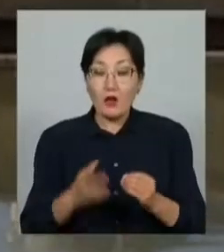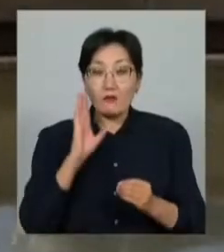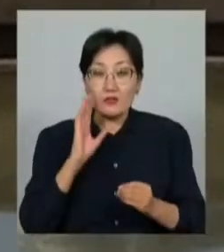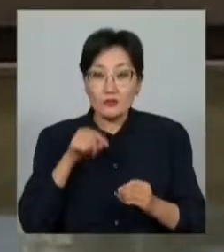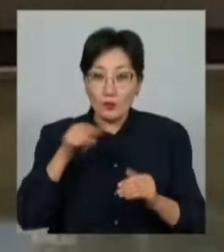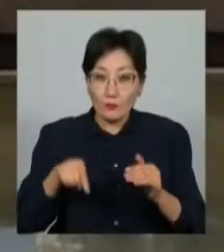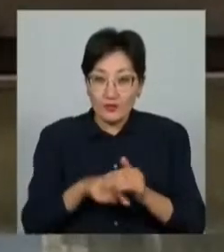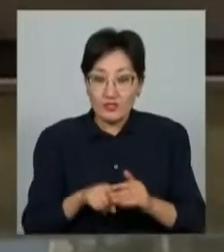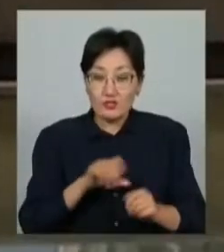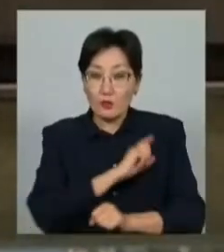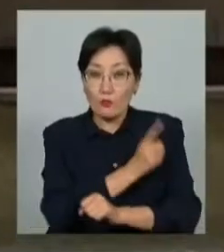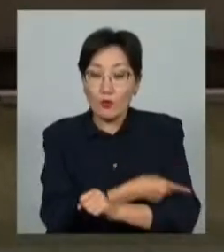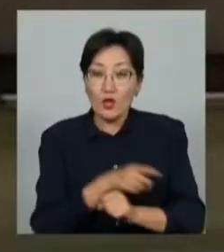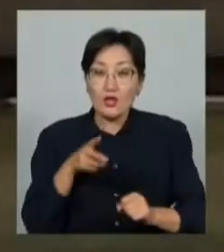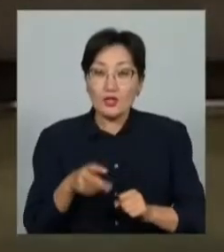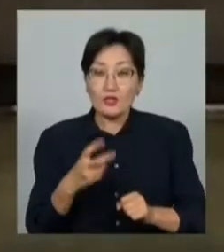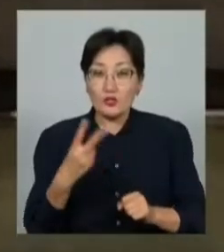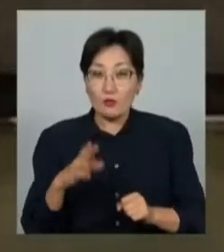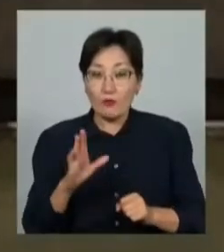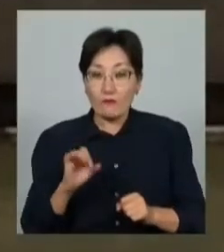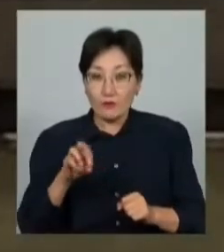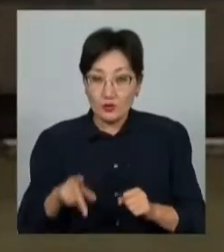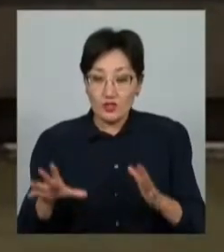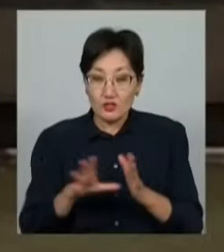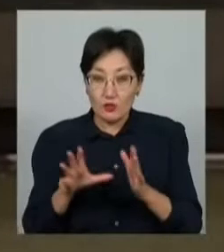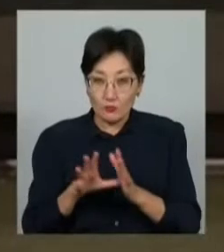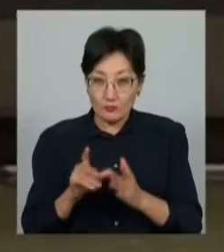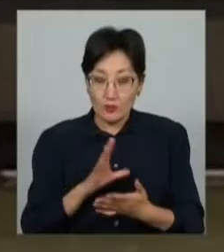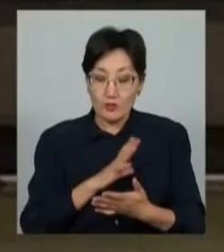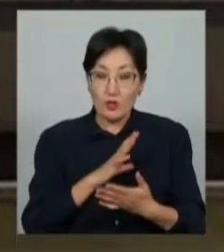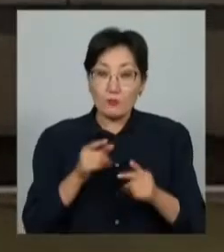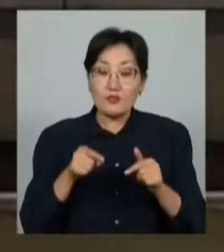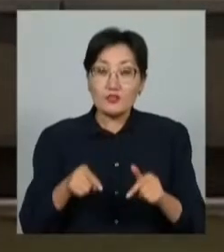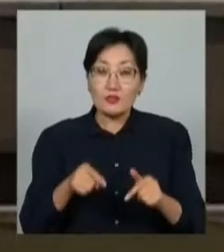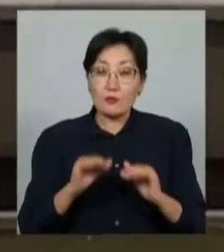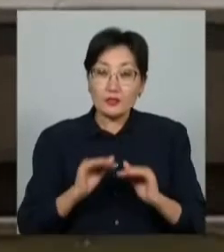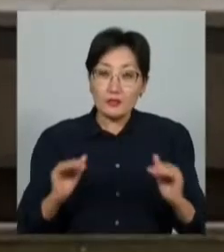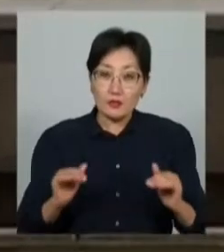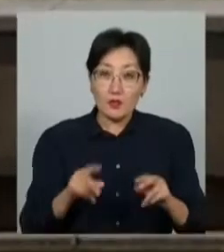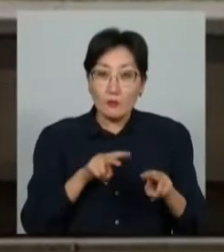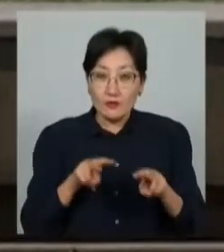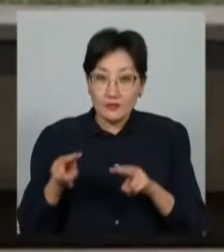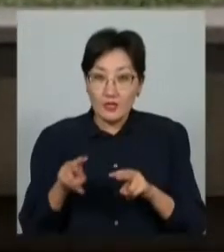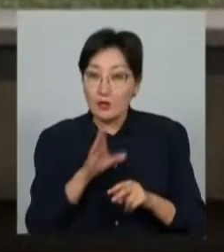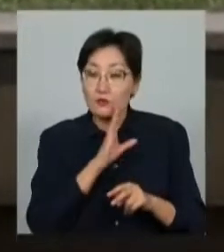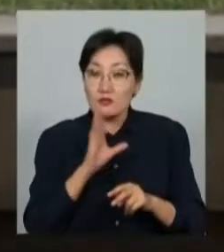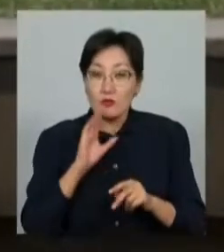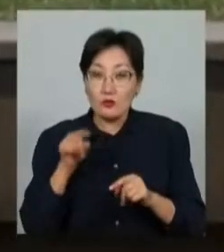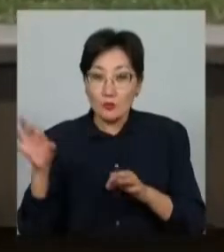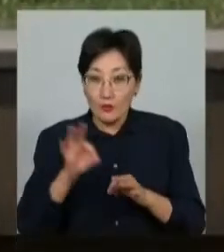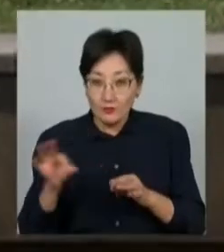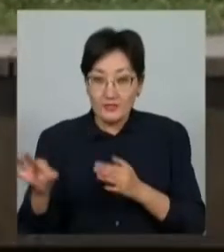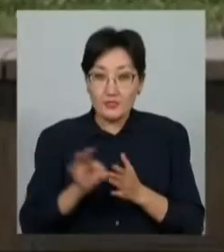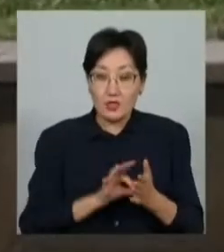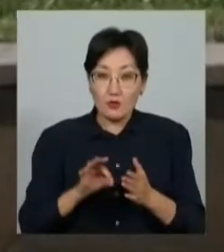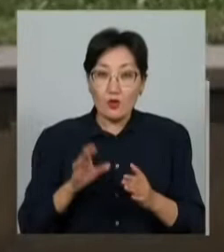астындағы қуаты 220 вольт болатын тоқ оларды соққан. Мына жерде балаларын бақылап отырған анасы сол мезетте